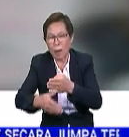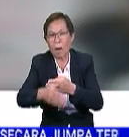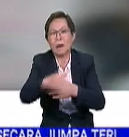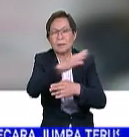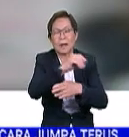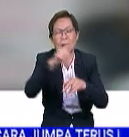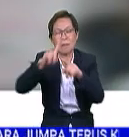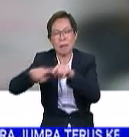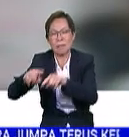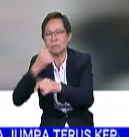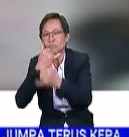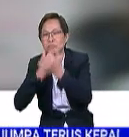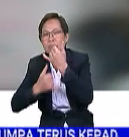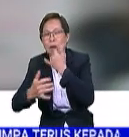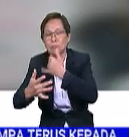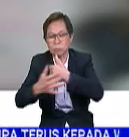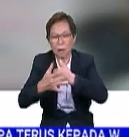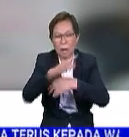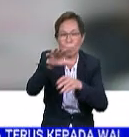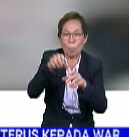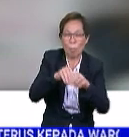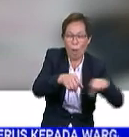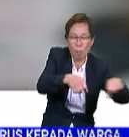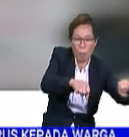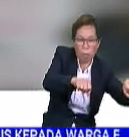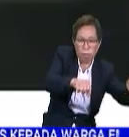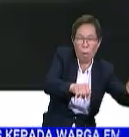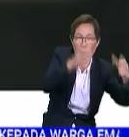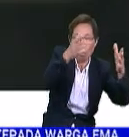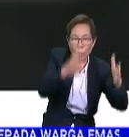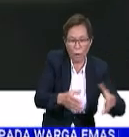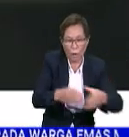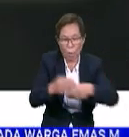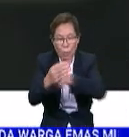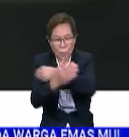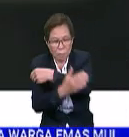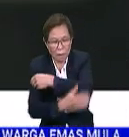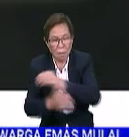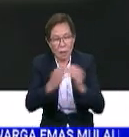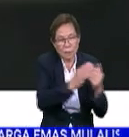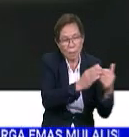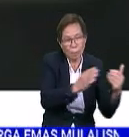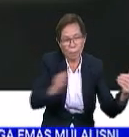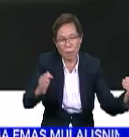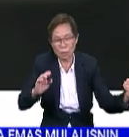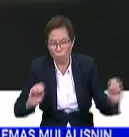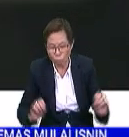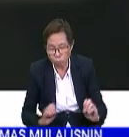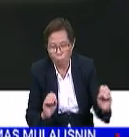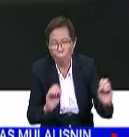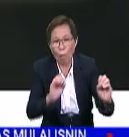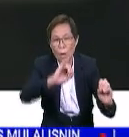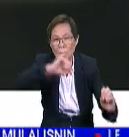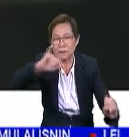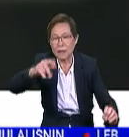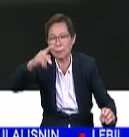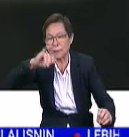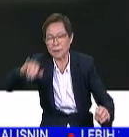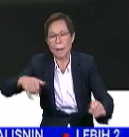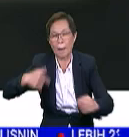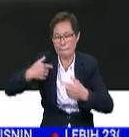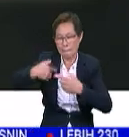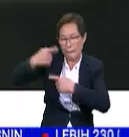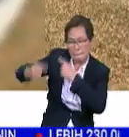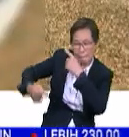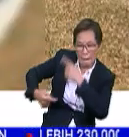lain-lain kesalahan teknikal setempat kan penunggang motosikal warga asing sepanjang operasi ini anggota JPG berpakaian preman